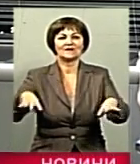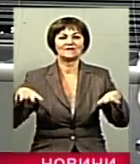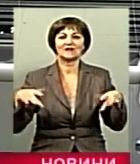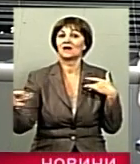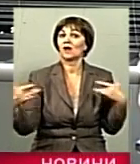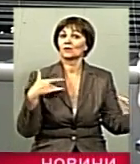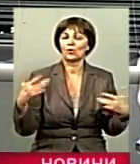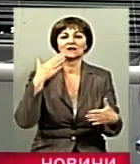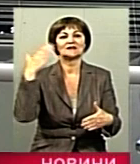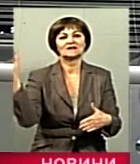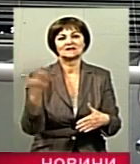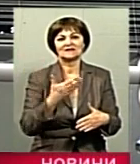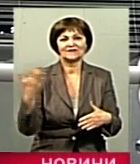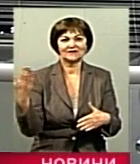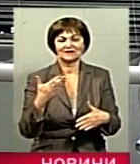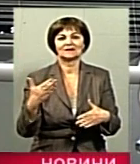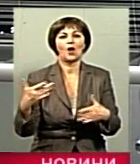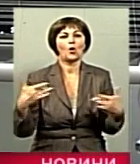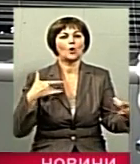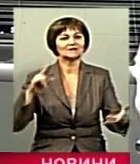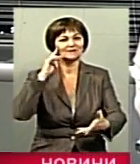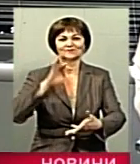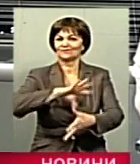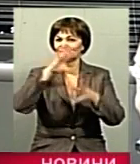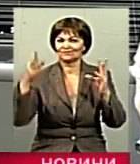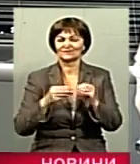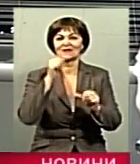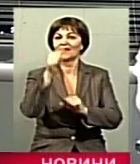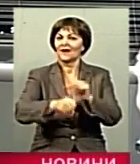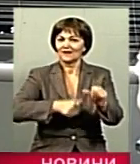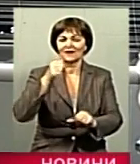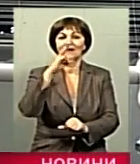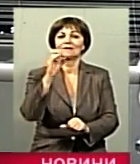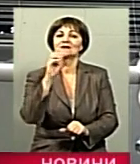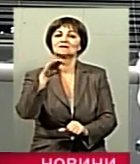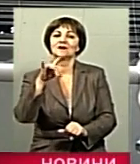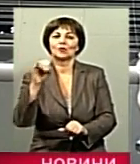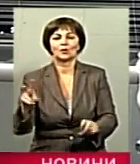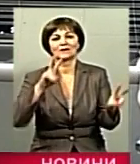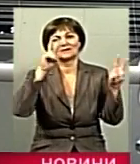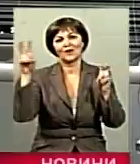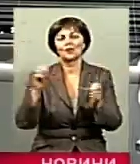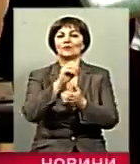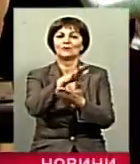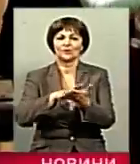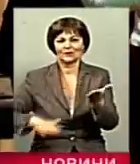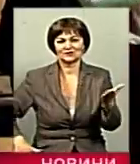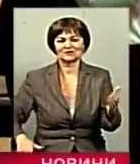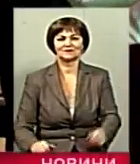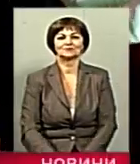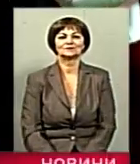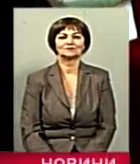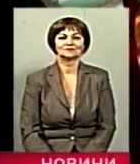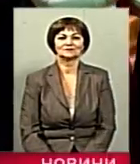Ріхтера звітним концертом колектив школи підбивав підсумки зробленого за рік. Таміла Нестерук продовжить тему.